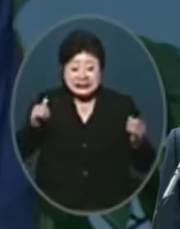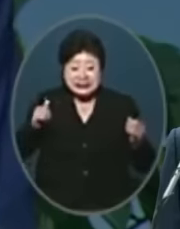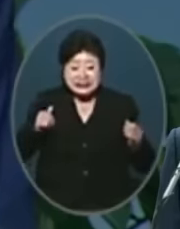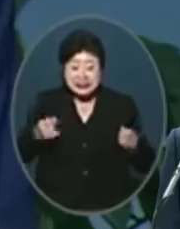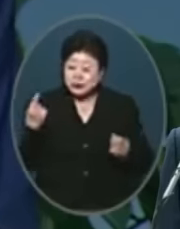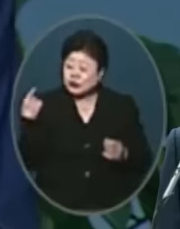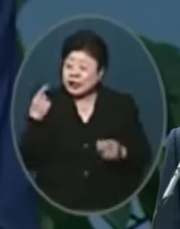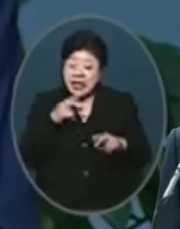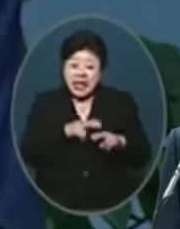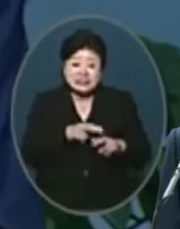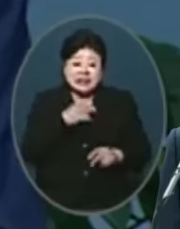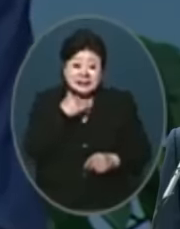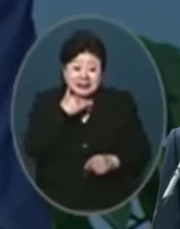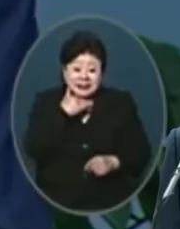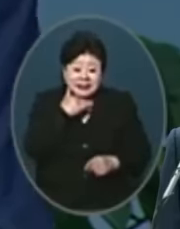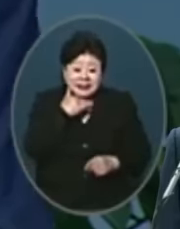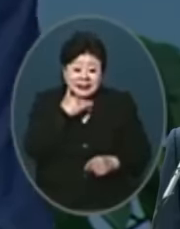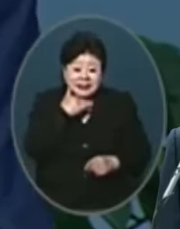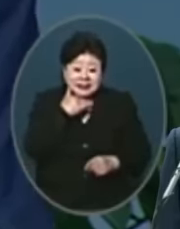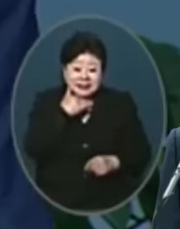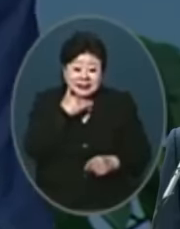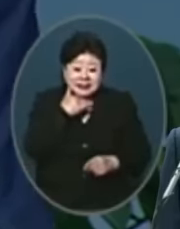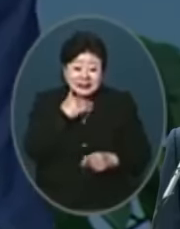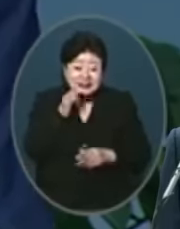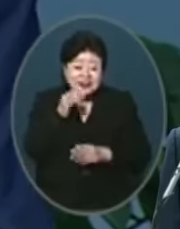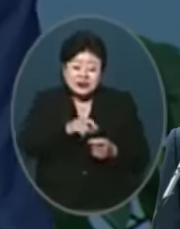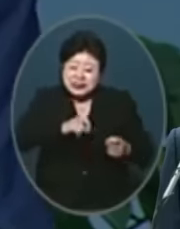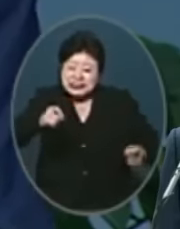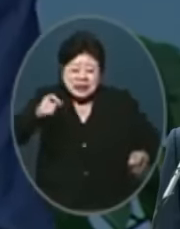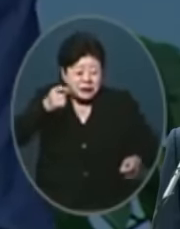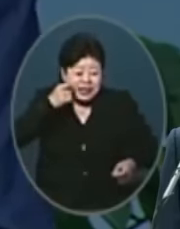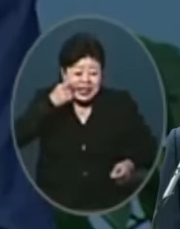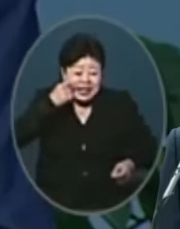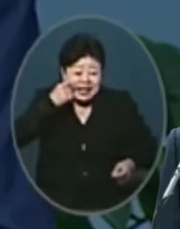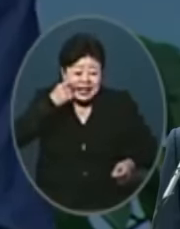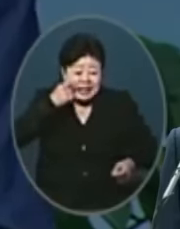뒤에 앉아있어요. 그래서 더 설교 길게 할 수가 없어요.